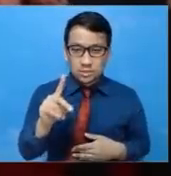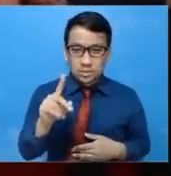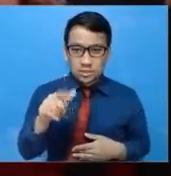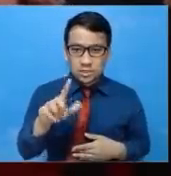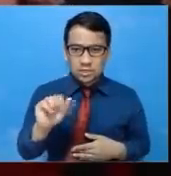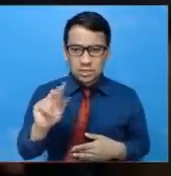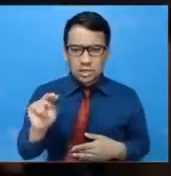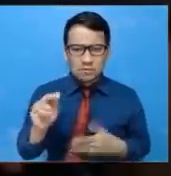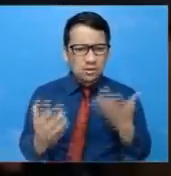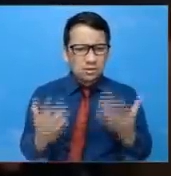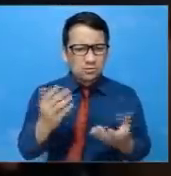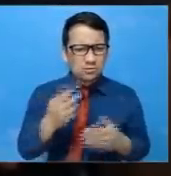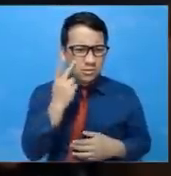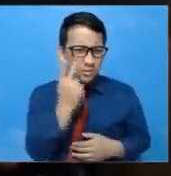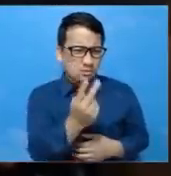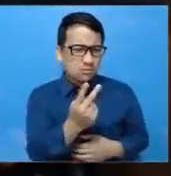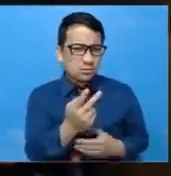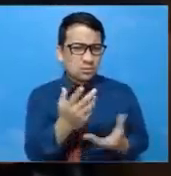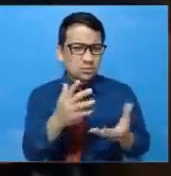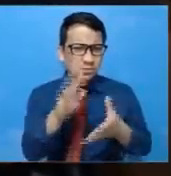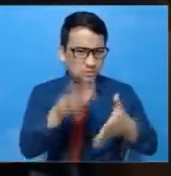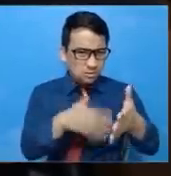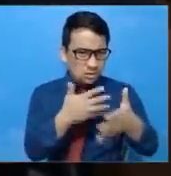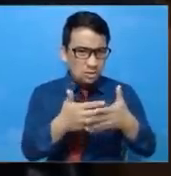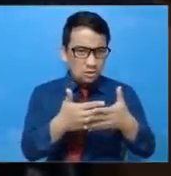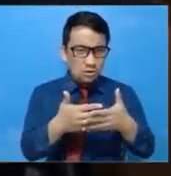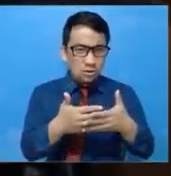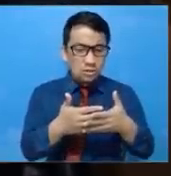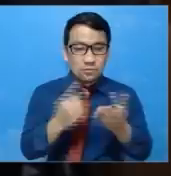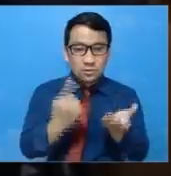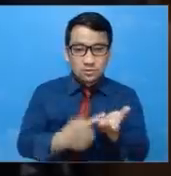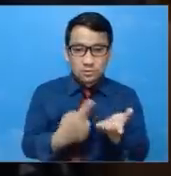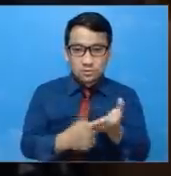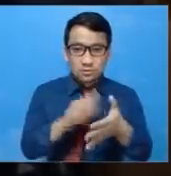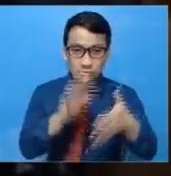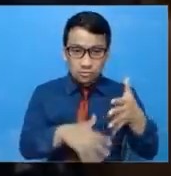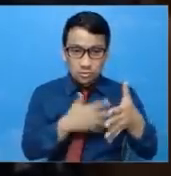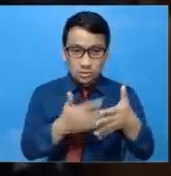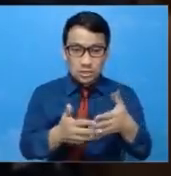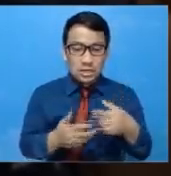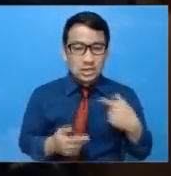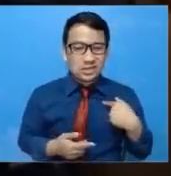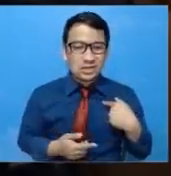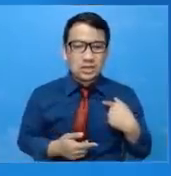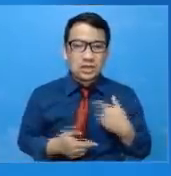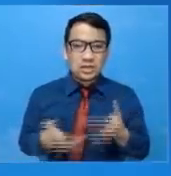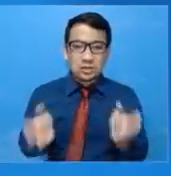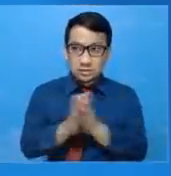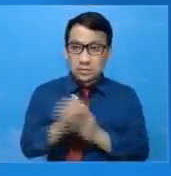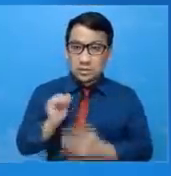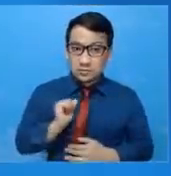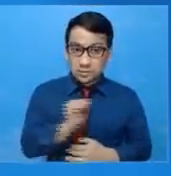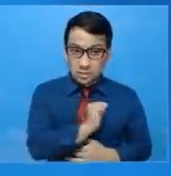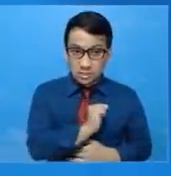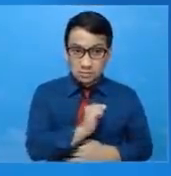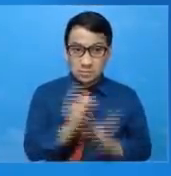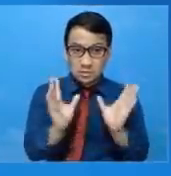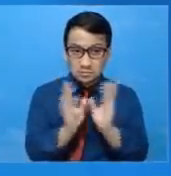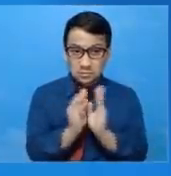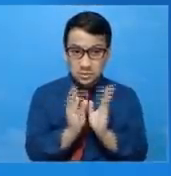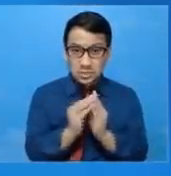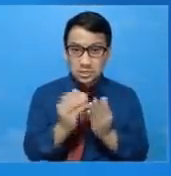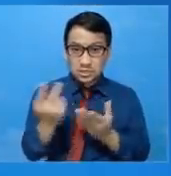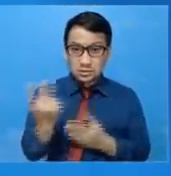pa naisisingit si Pacquiao sa schedule ng Pangulo. Humirit po kasi si Senator Manny Pacquiao na mali yung polisiya